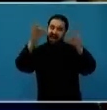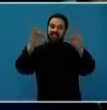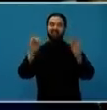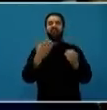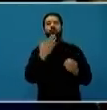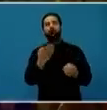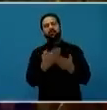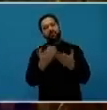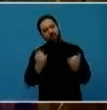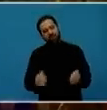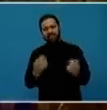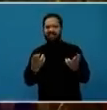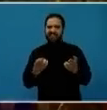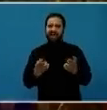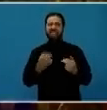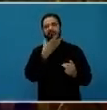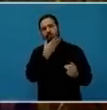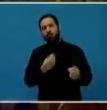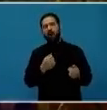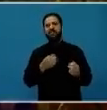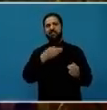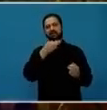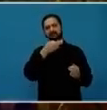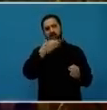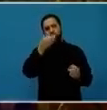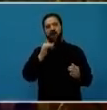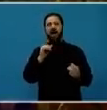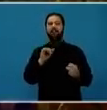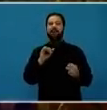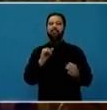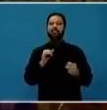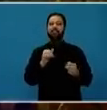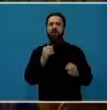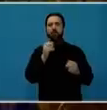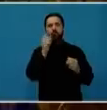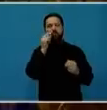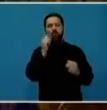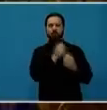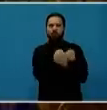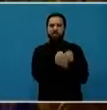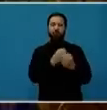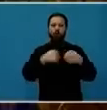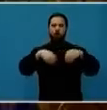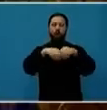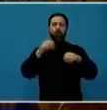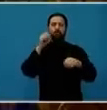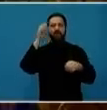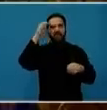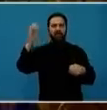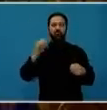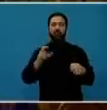această invitație frumoasă. Spuneam și dragilor noștri telespectatori, vorbim despre blesteme, părinte. Este un păcat să